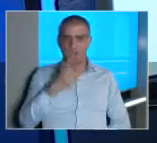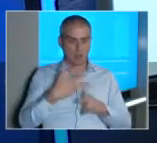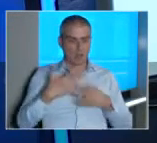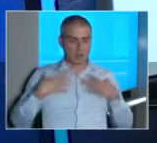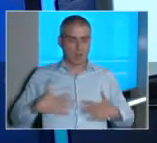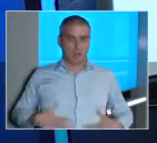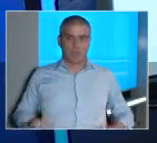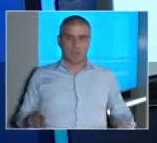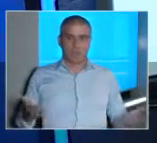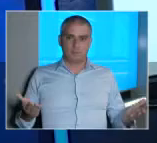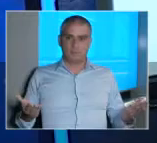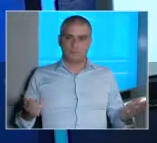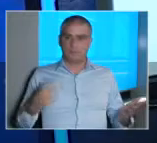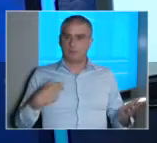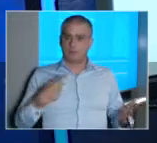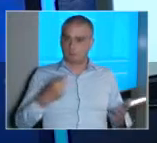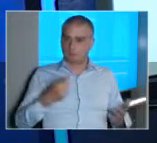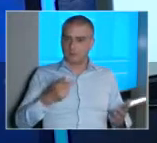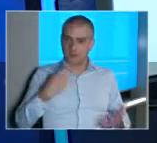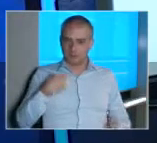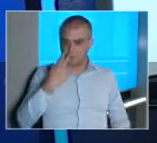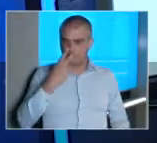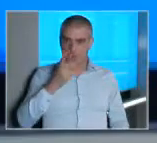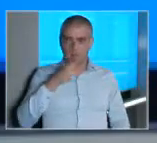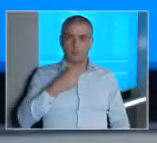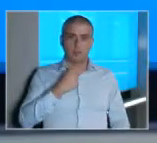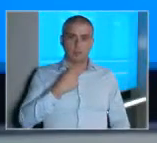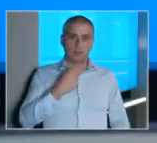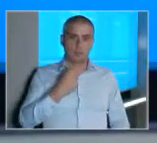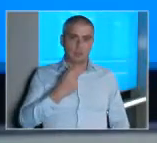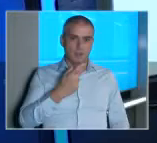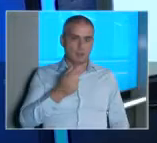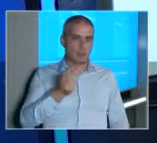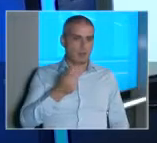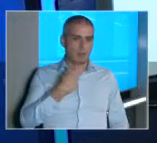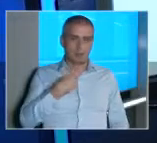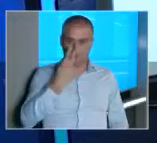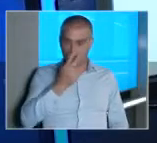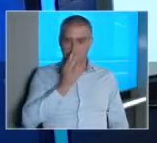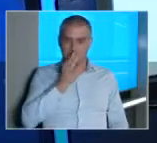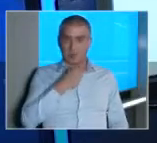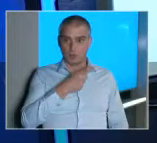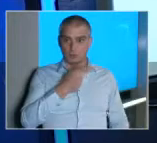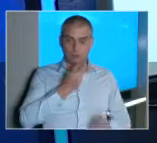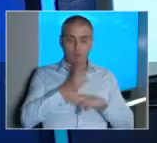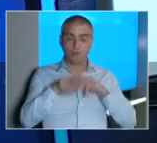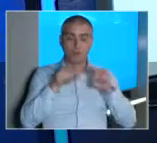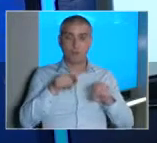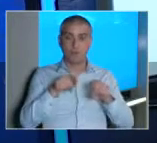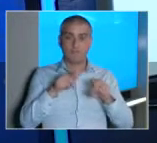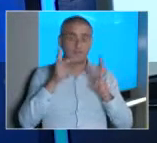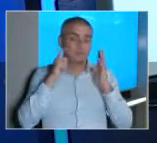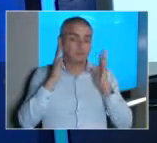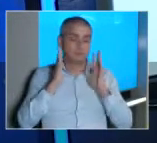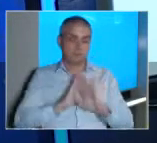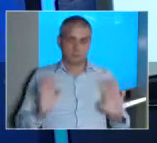את הנפש מה... בלבלו עם האבא ששם אקונומיקה במנה שלו. קראתי לאחרונה ידיעות של נערים ונערות שעברו את הטיפולים האלה וזה